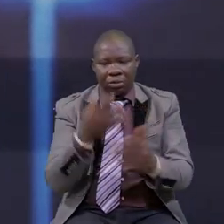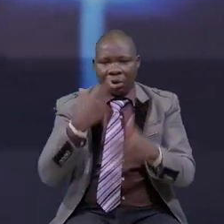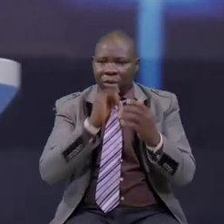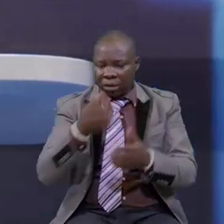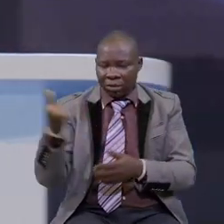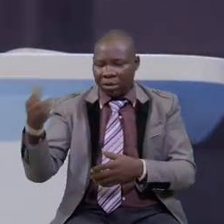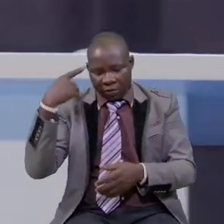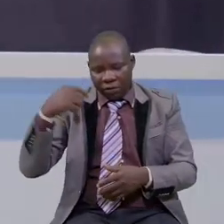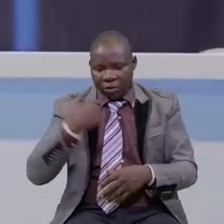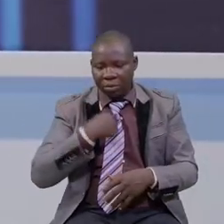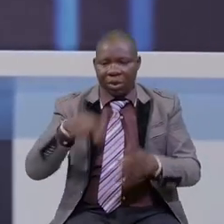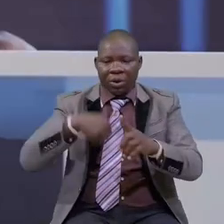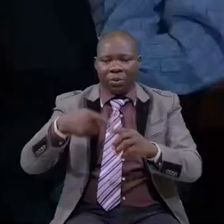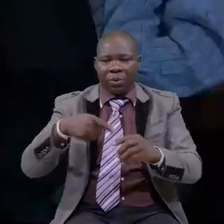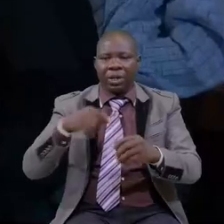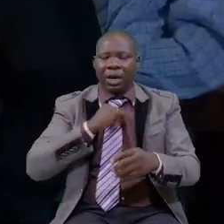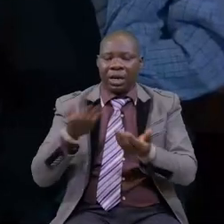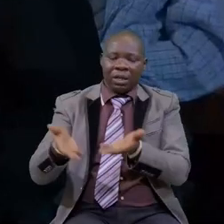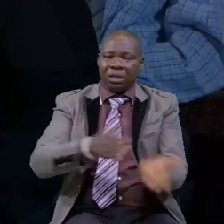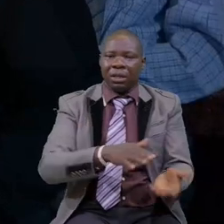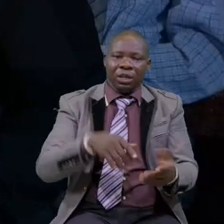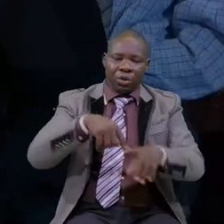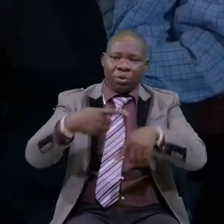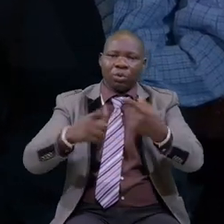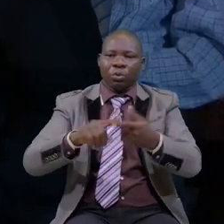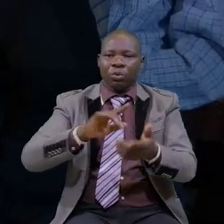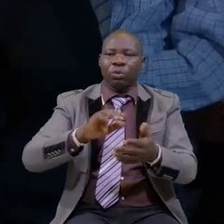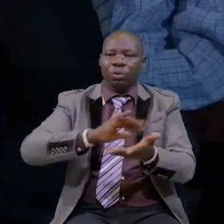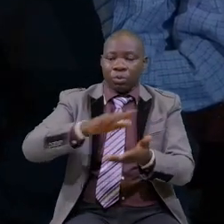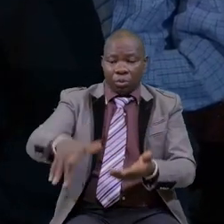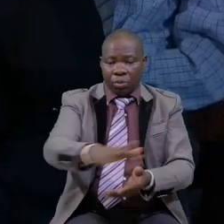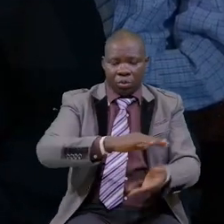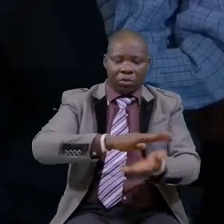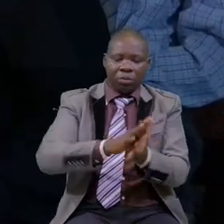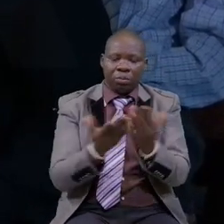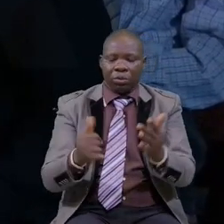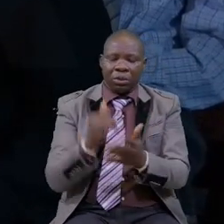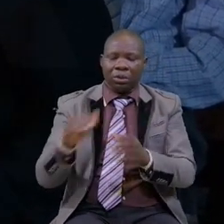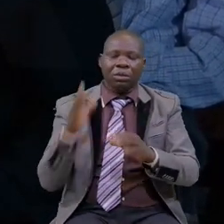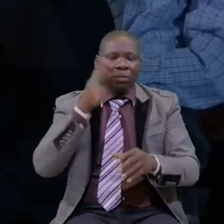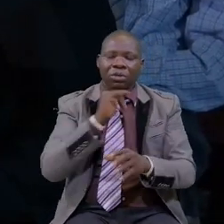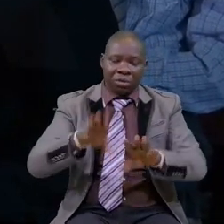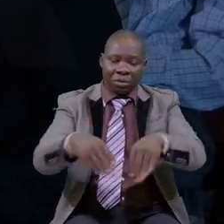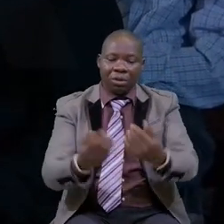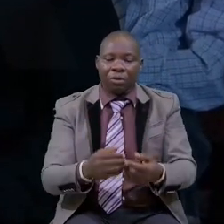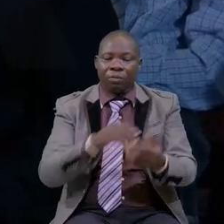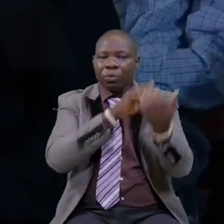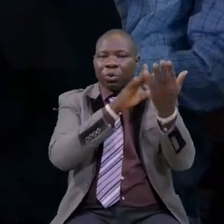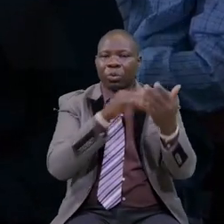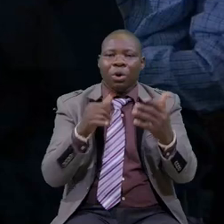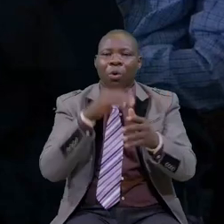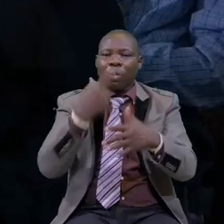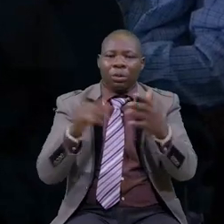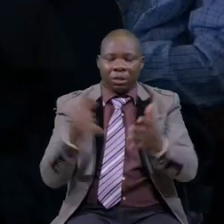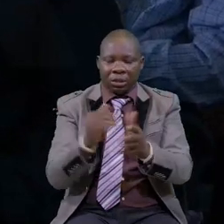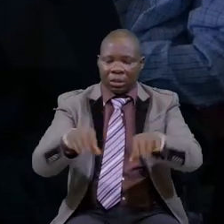moi quand je mourrai? Allez dans ces livres. Cela ne vous donne pas d'espérance. Ce que ça vous donne, c'est la méthodologie